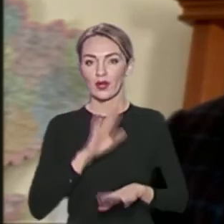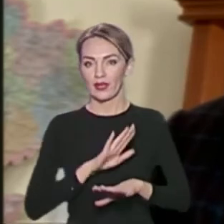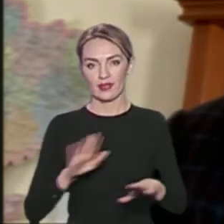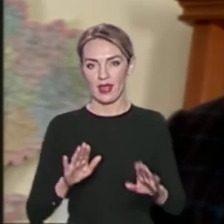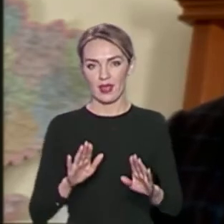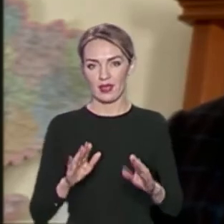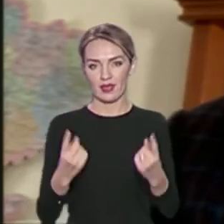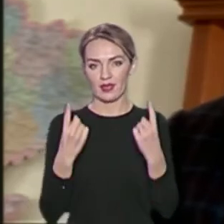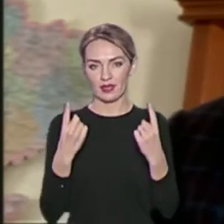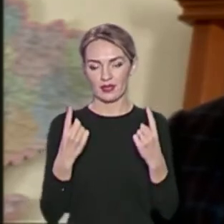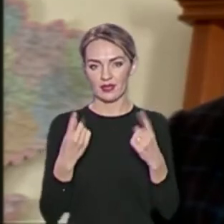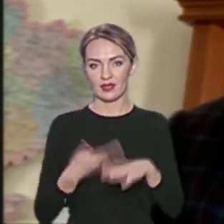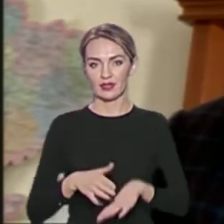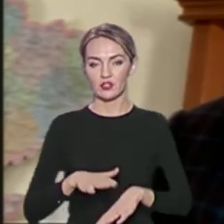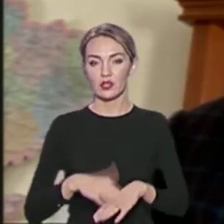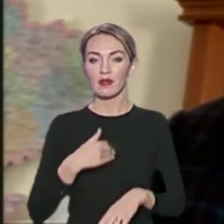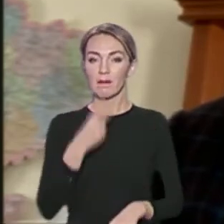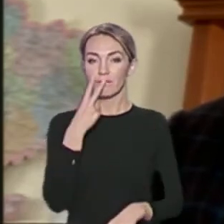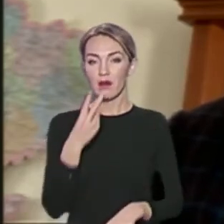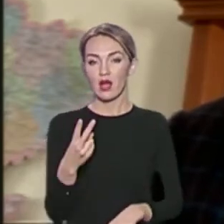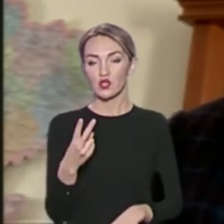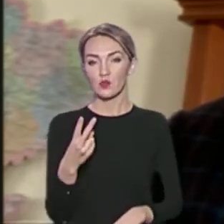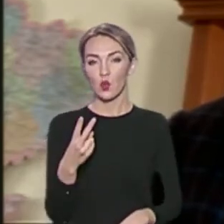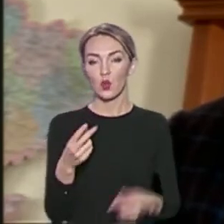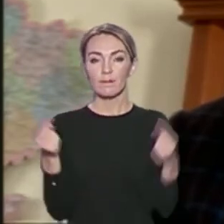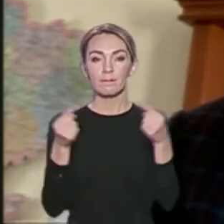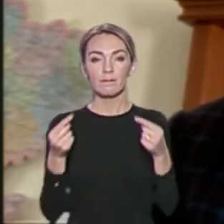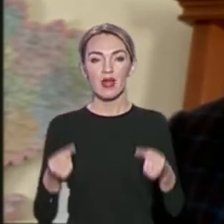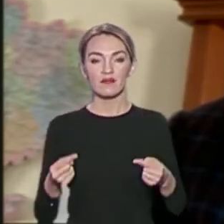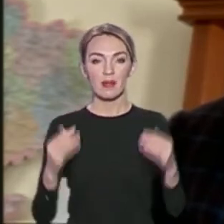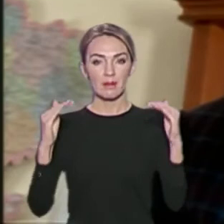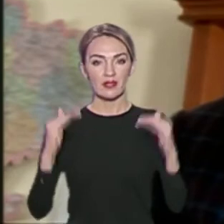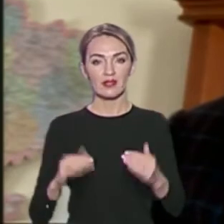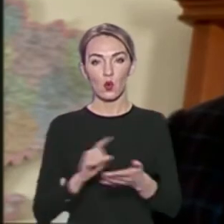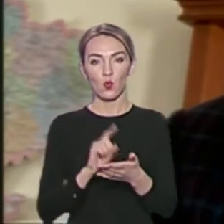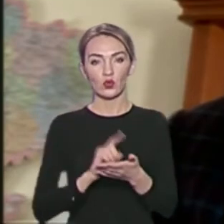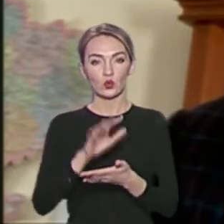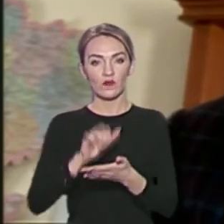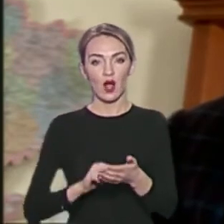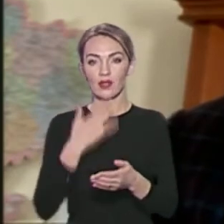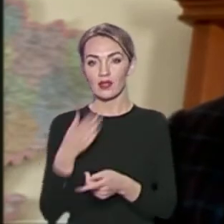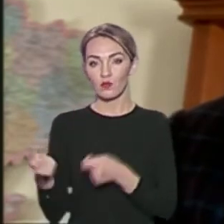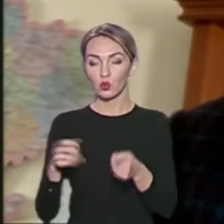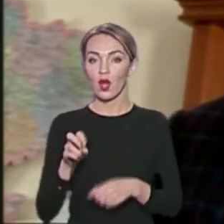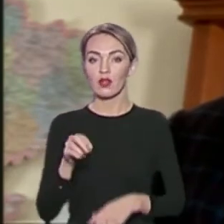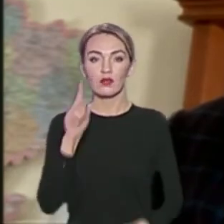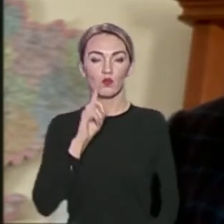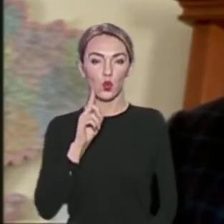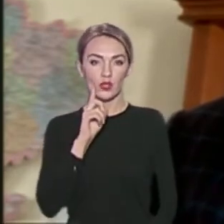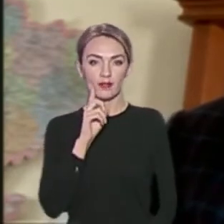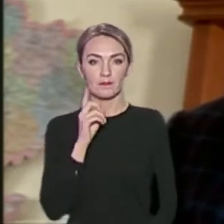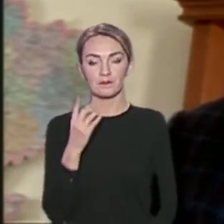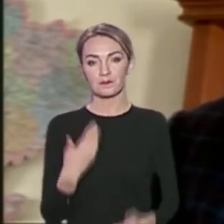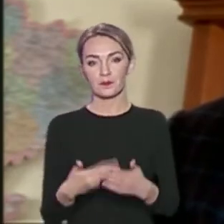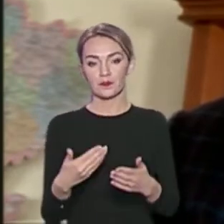Ми бачимо певне падіння оподаткованого імпорту порівняно із минулим роком, але поки воно вимірюється десь в